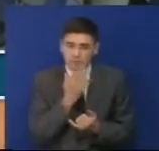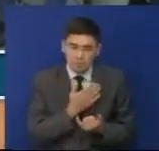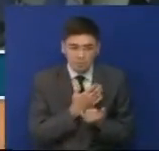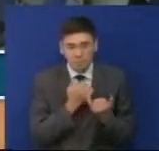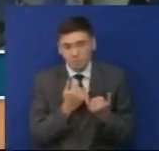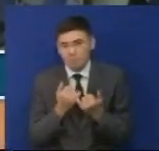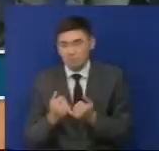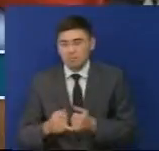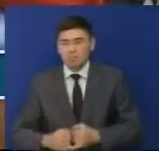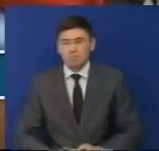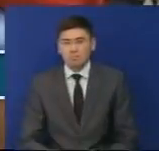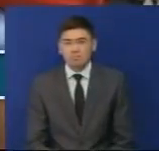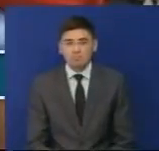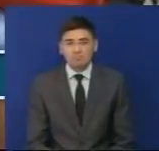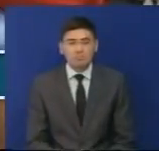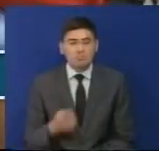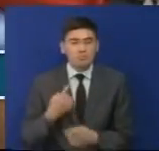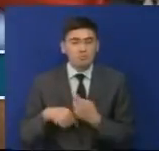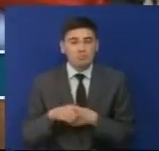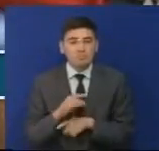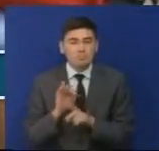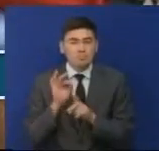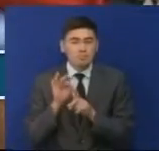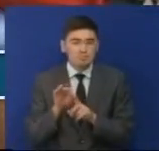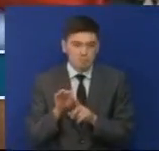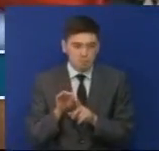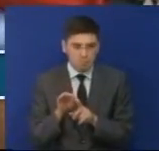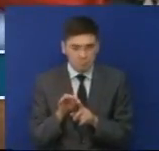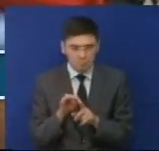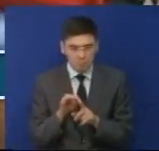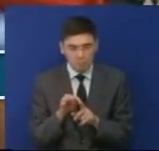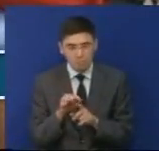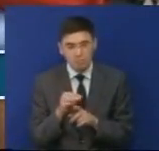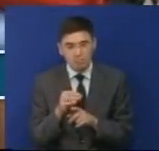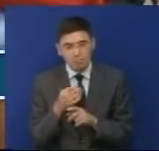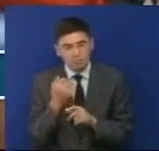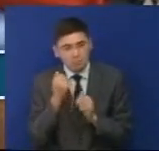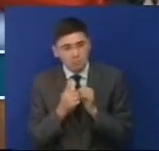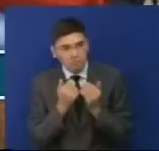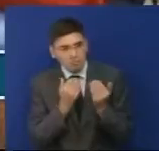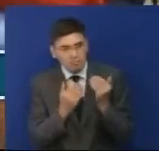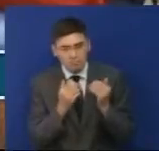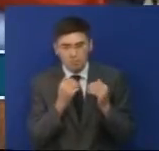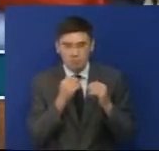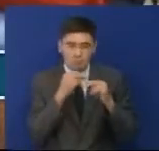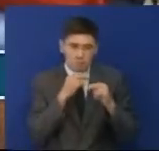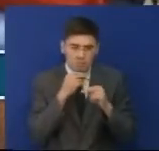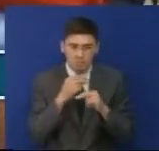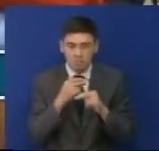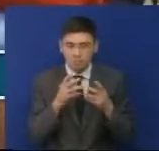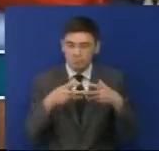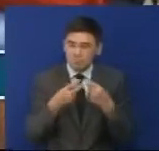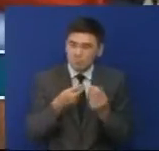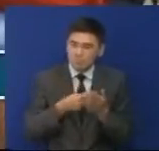Оксана Мұқашева. Цель нашего участия әр шараға үлкен қызығушылықпен қатысамыз. Отбасымыздың құндылықтарын насихаттап,